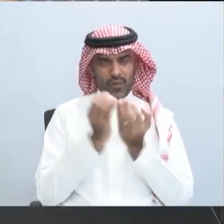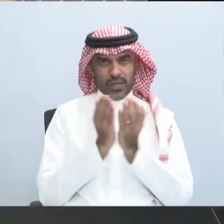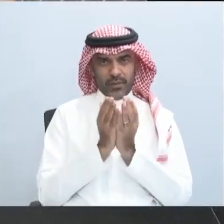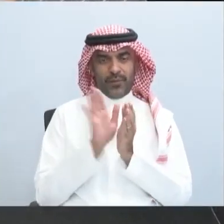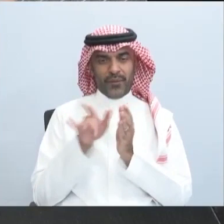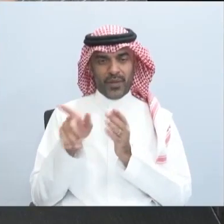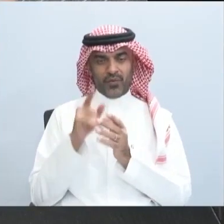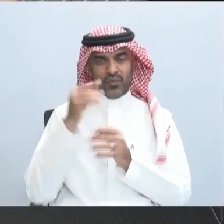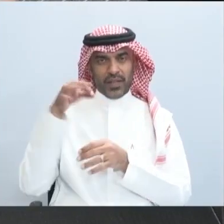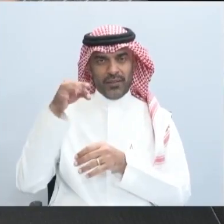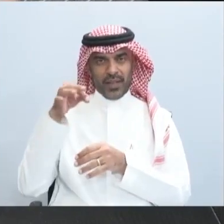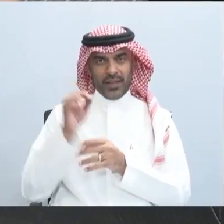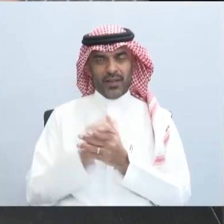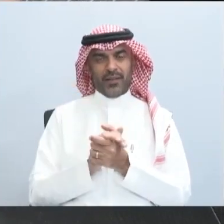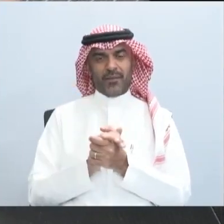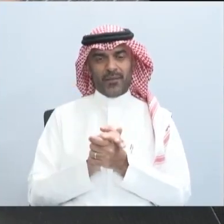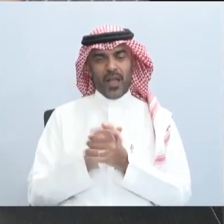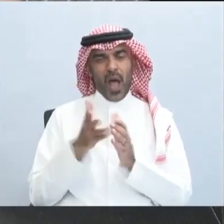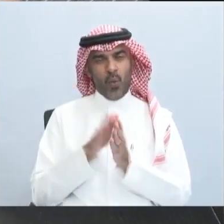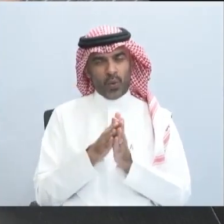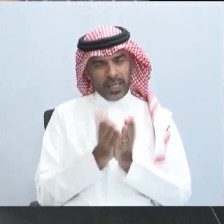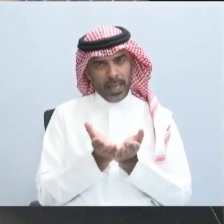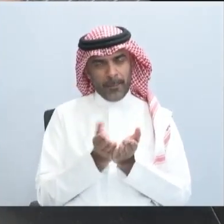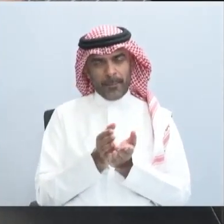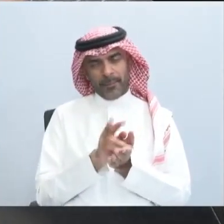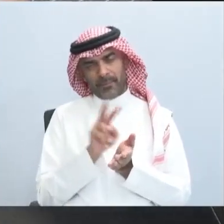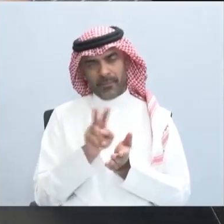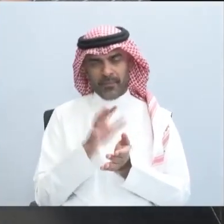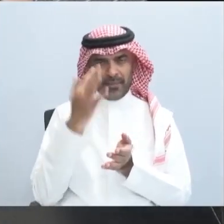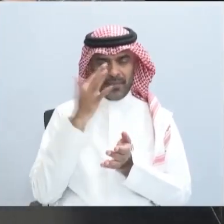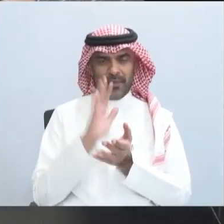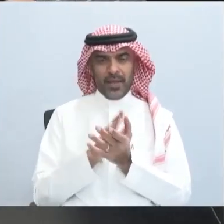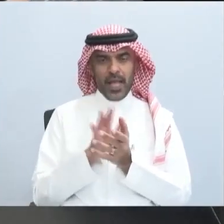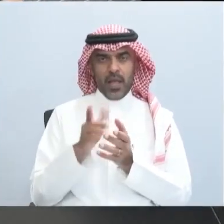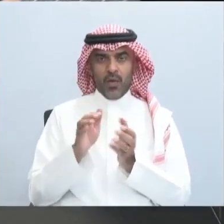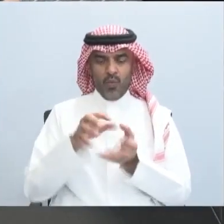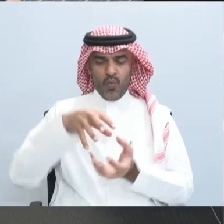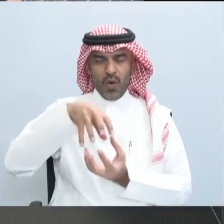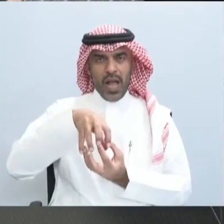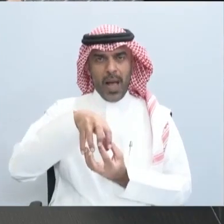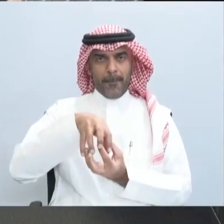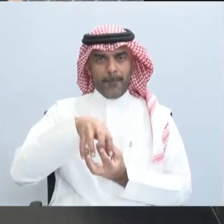لدينا الدفتر او الكتاب مكعب